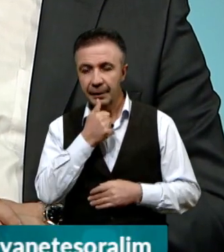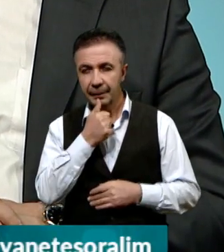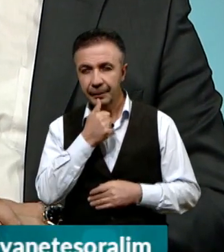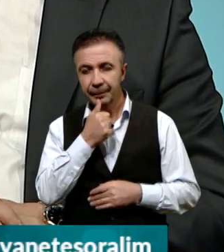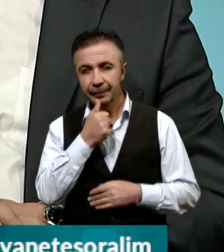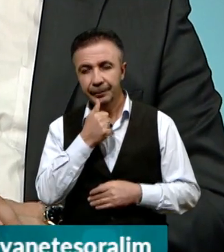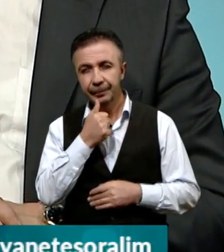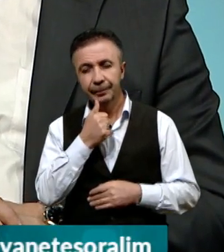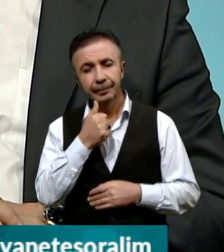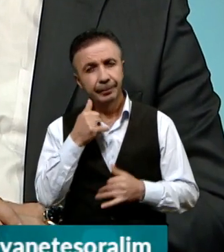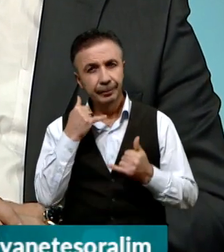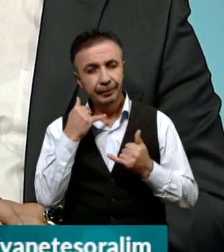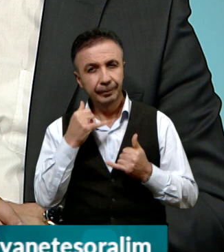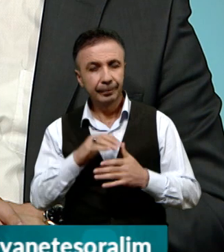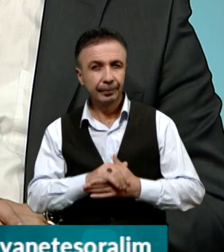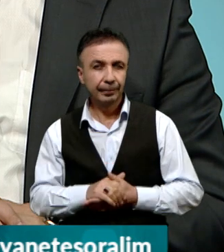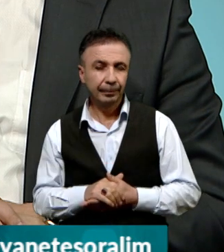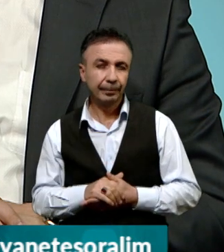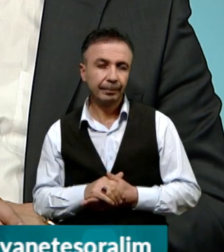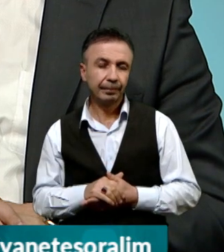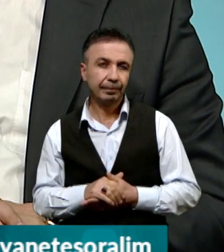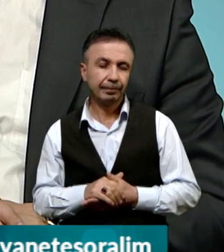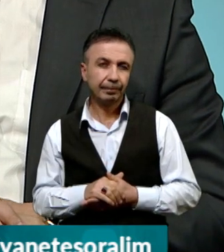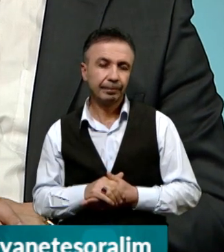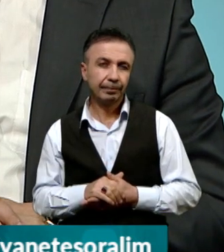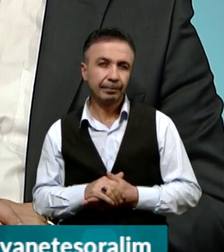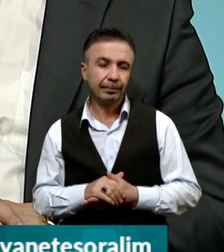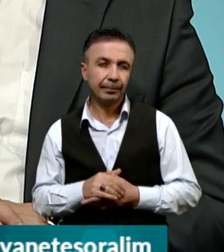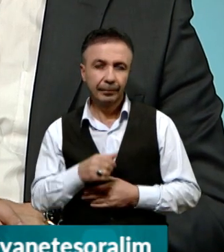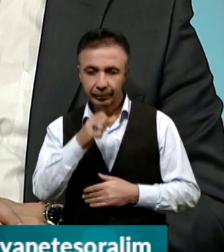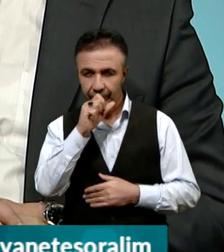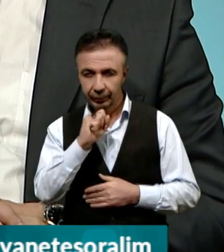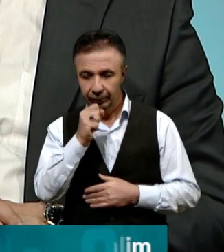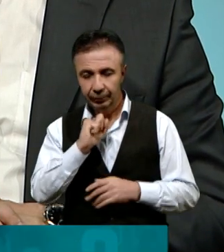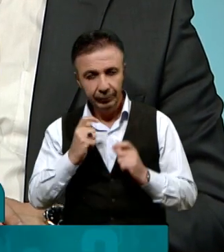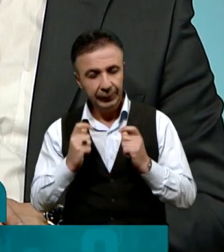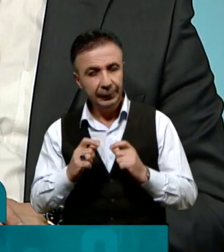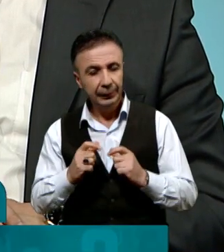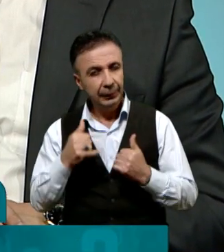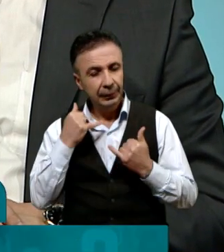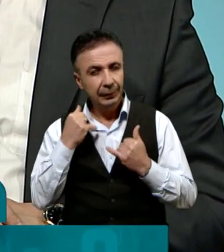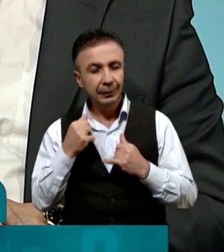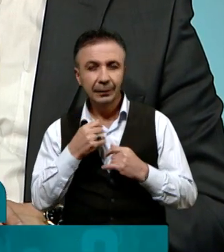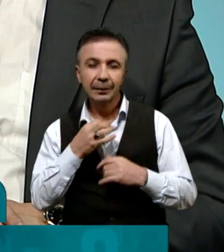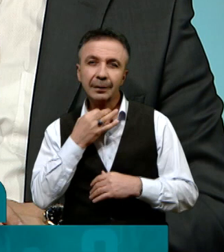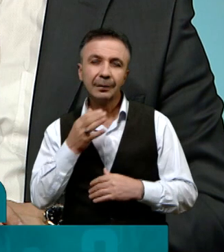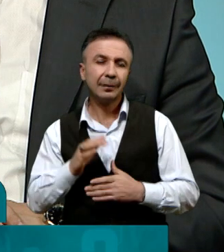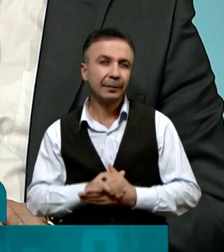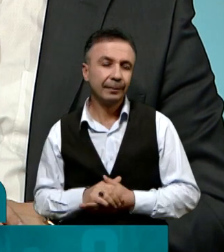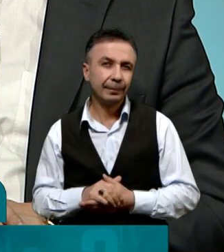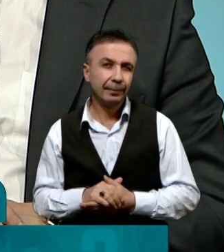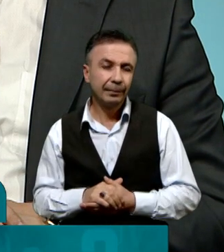Reşit Bey telefon attığımızda Kahramanmaraş'tan. Hoş geldiniz. Teşekkür ederim, sağ olun. Biz teşekkür ederiz Reşit Bey.